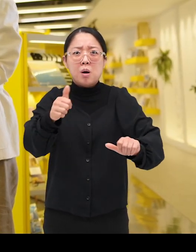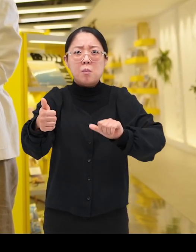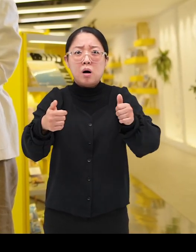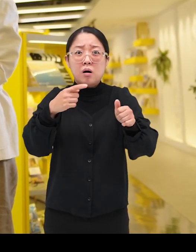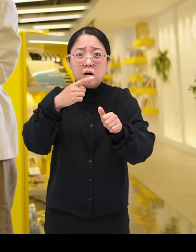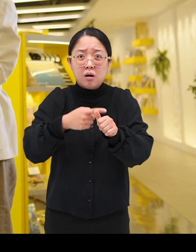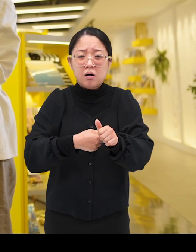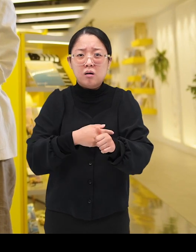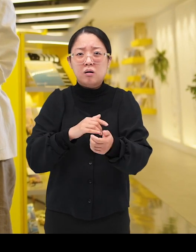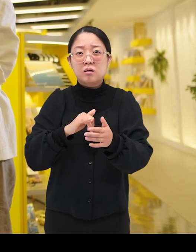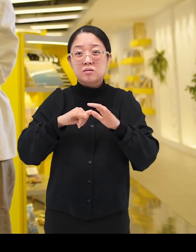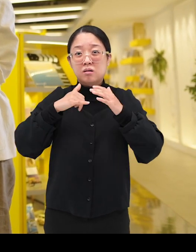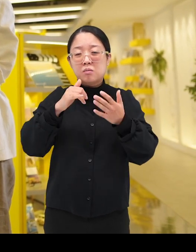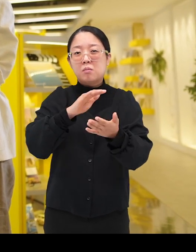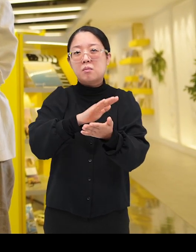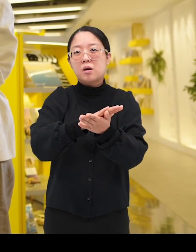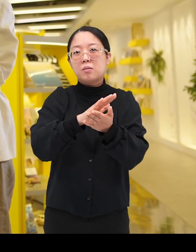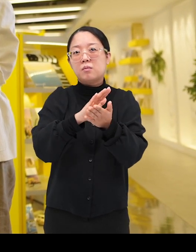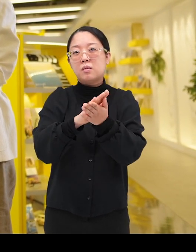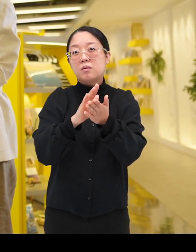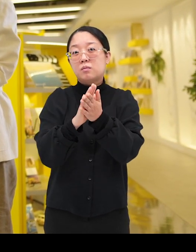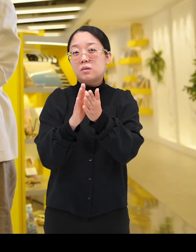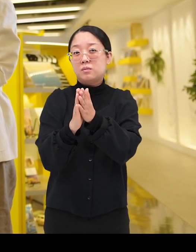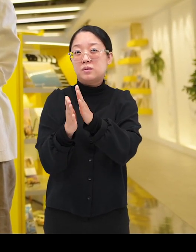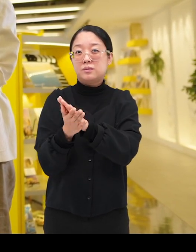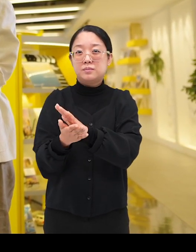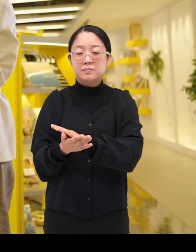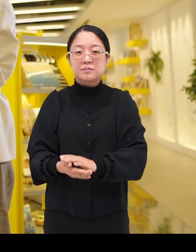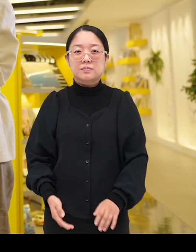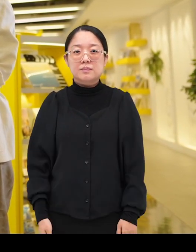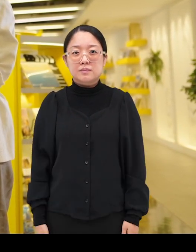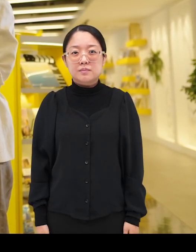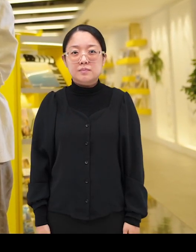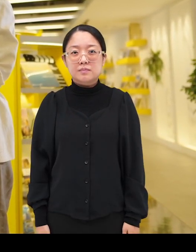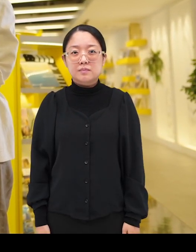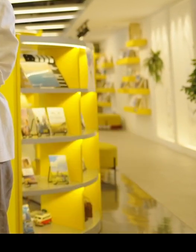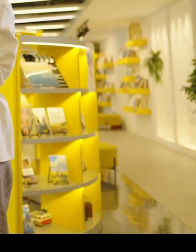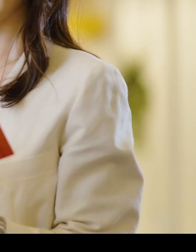하나가 죽어야 그나마 아주 조금씩 세상이 변해가는 거예요.